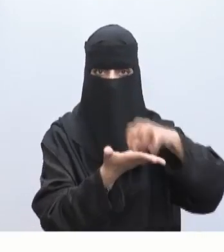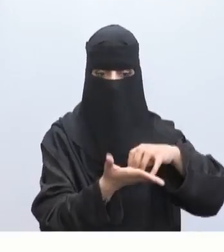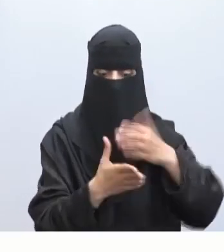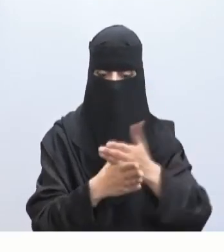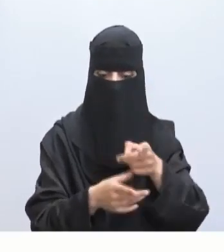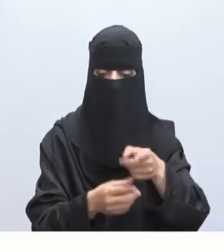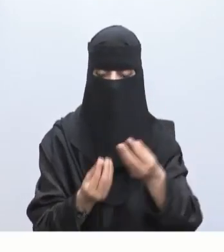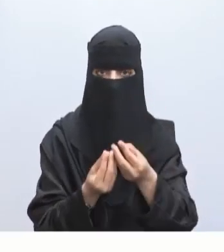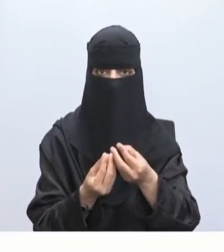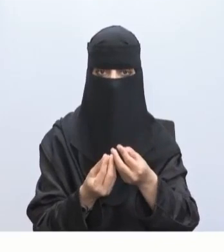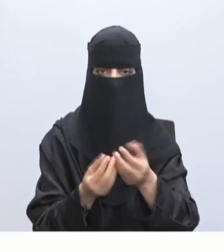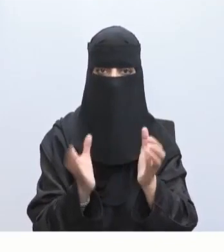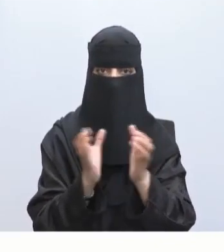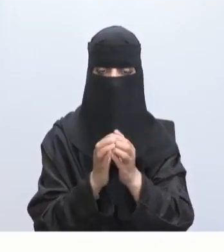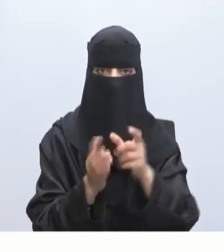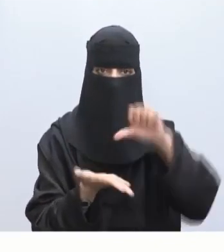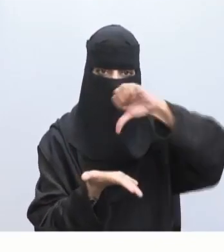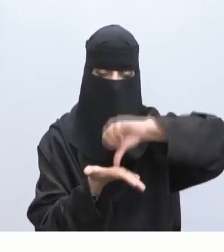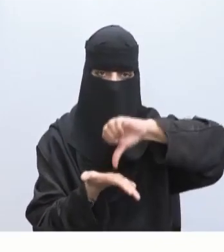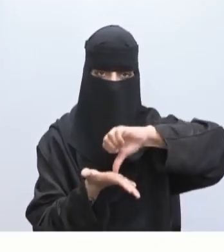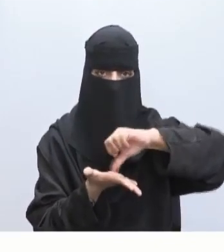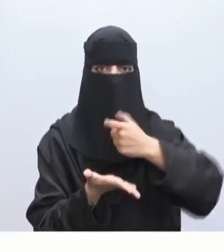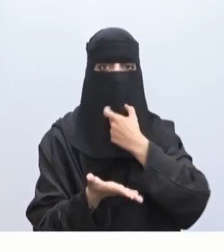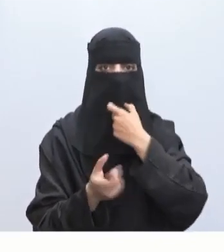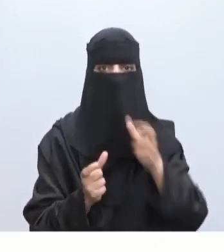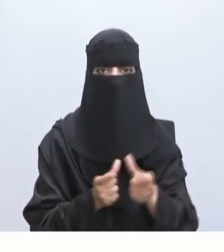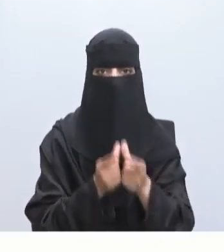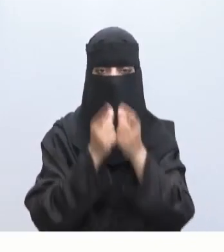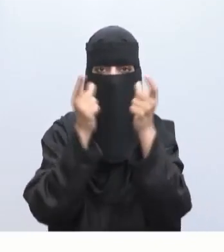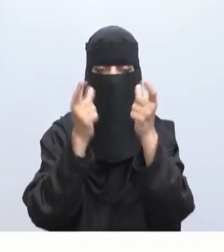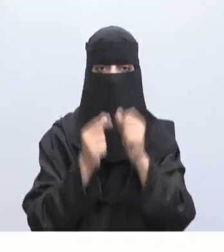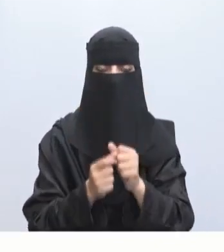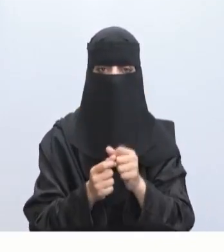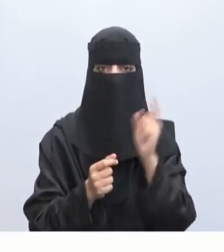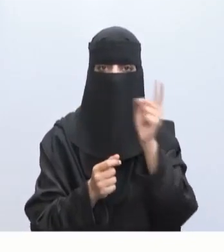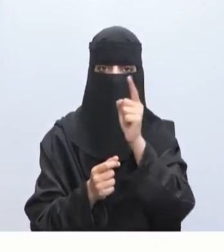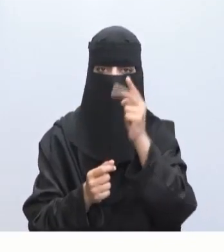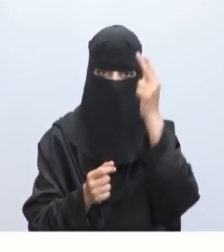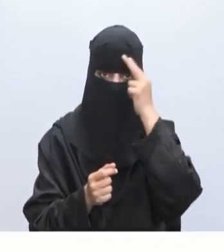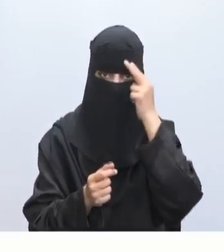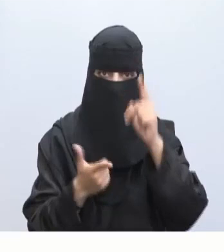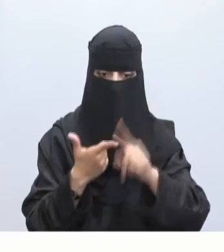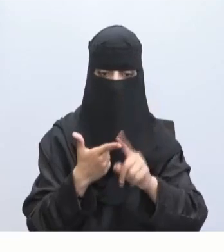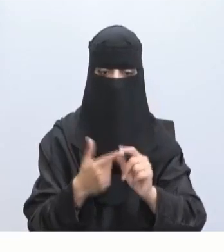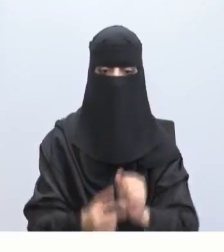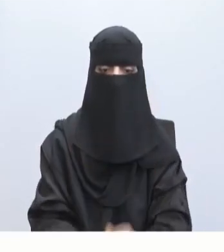احسنتم الرياض عاصمه للدوله السعوديه